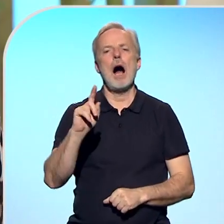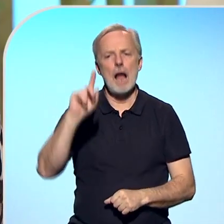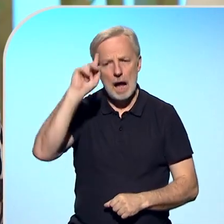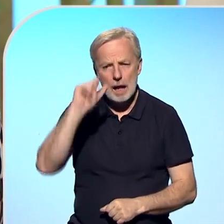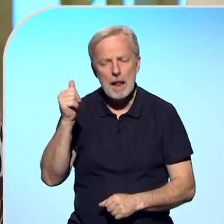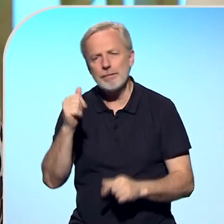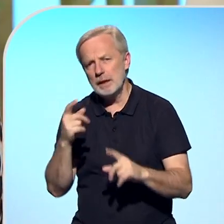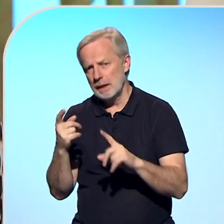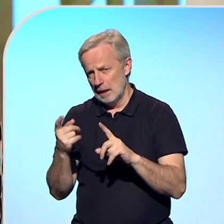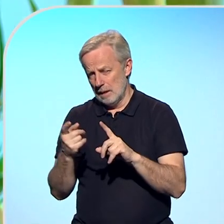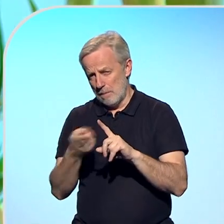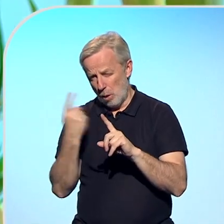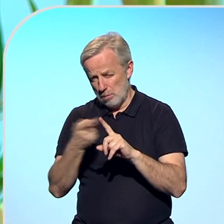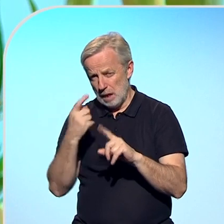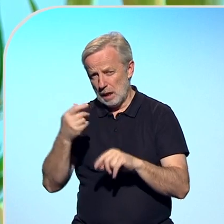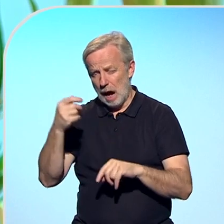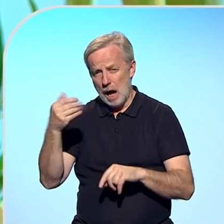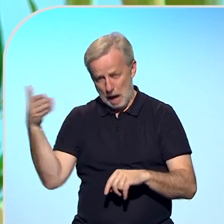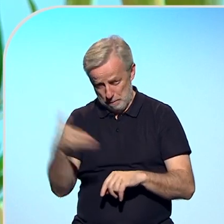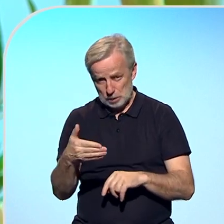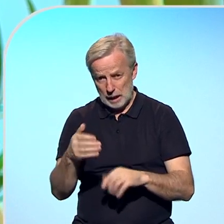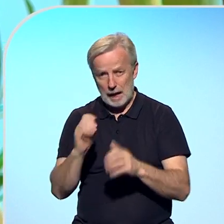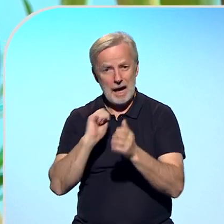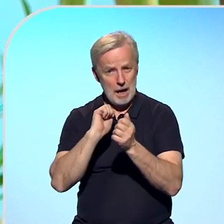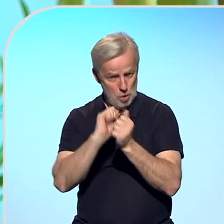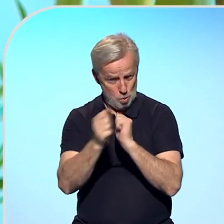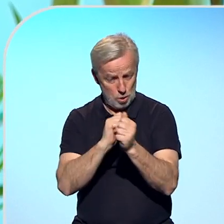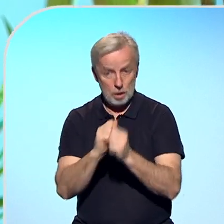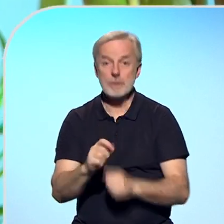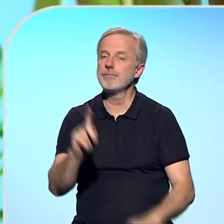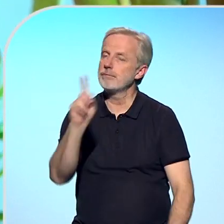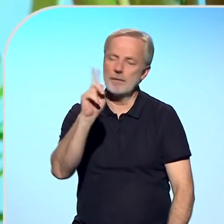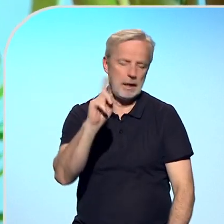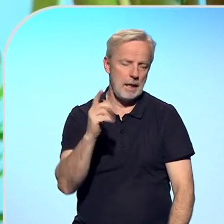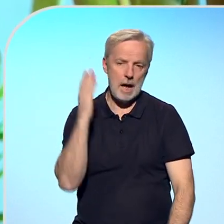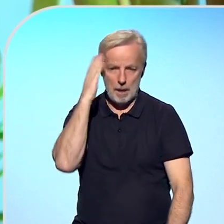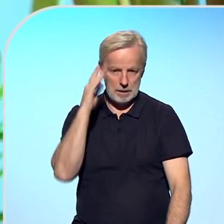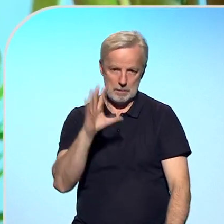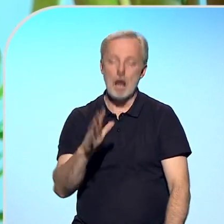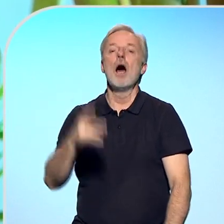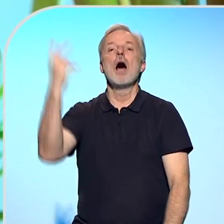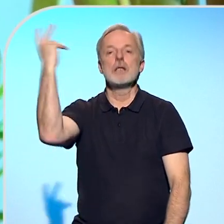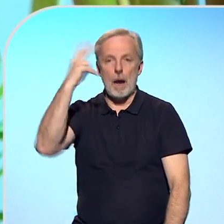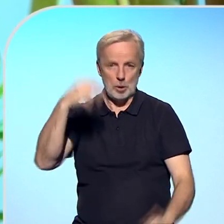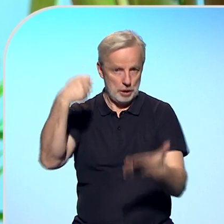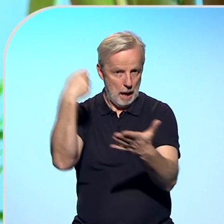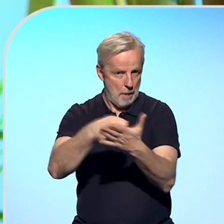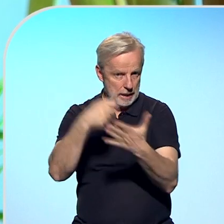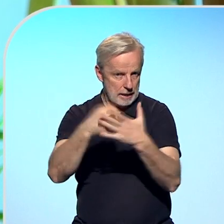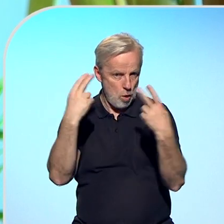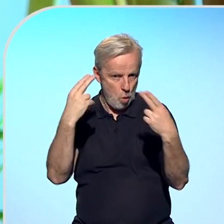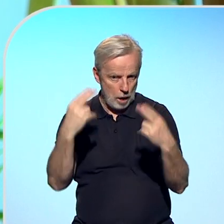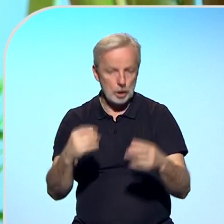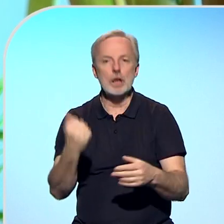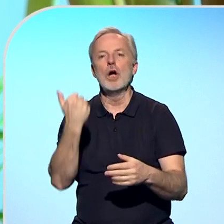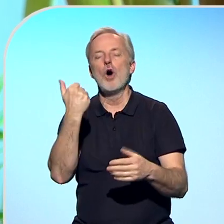výši úrokové sazby? Myslím si, že nie. Myslíte, že samozrejme, ne? Samozrejme, cena je dôležitá, je to vždy priorita a vždy to priorita